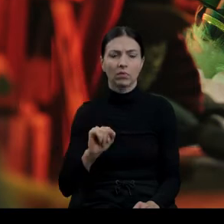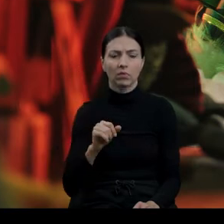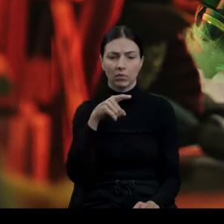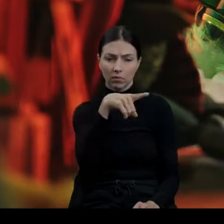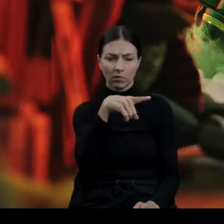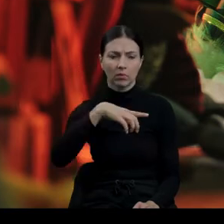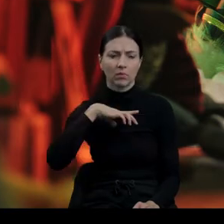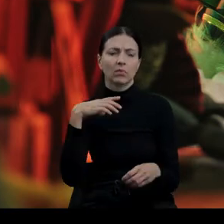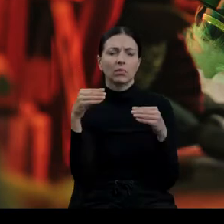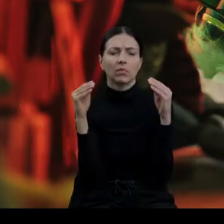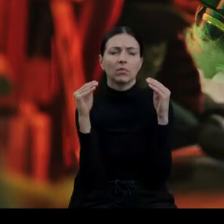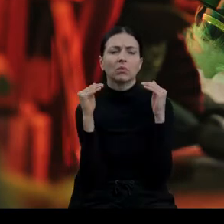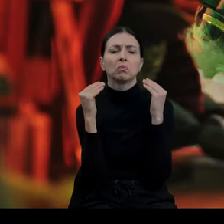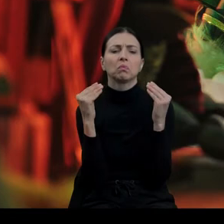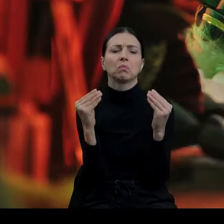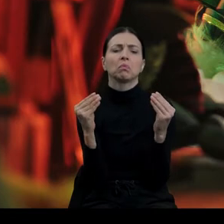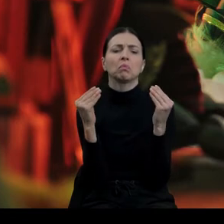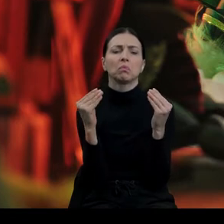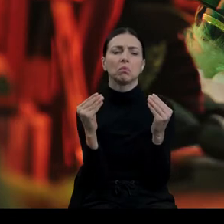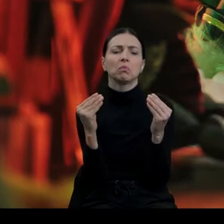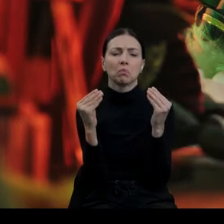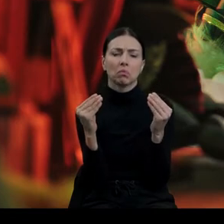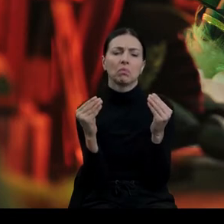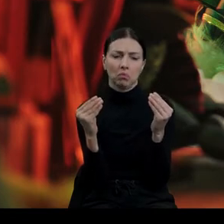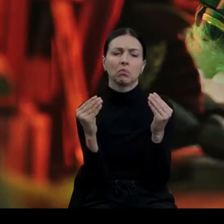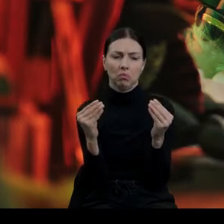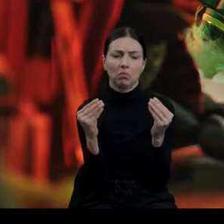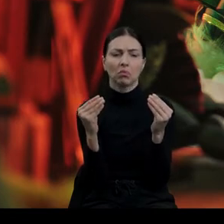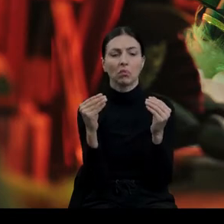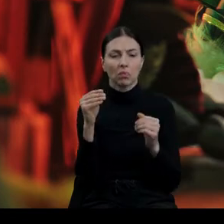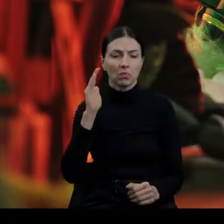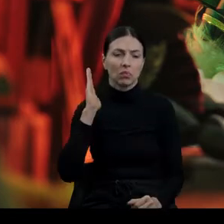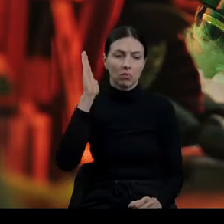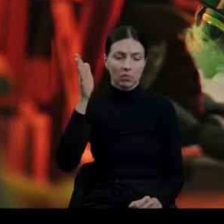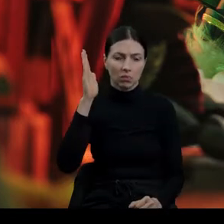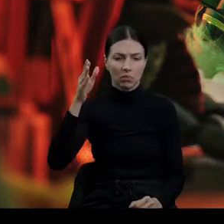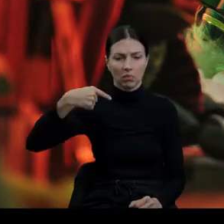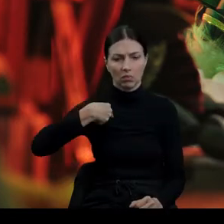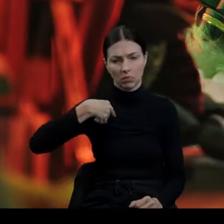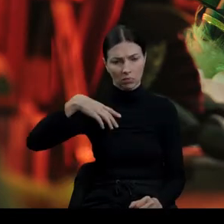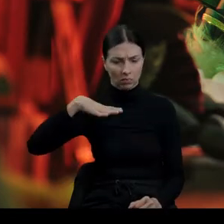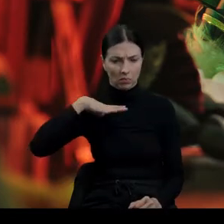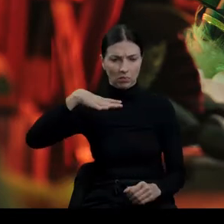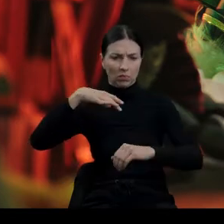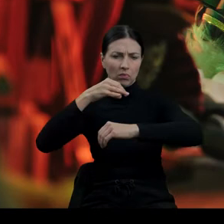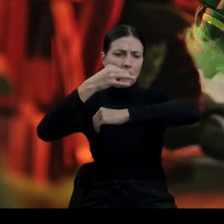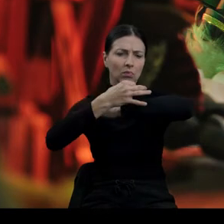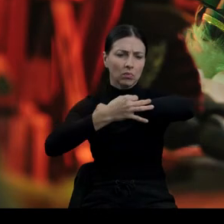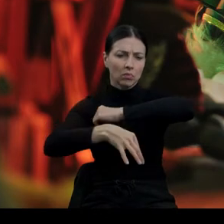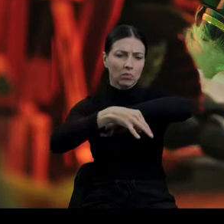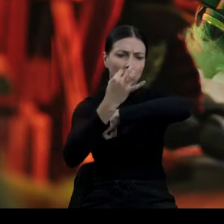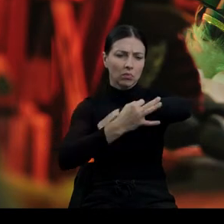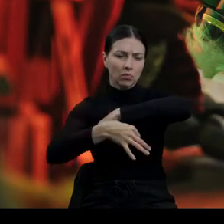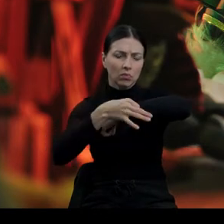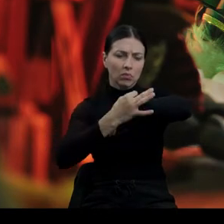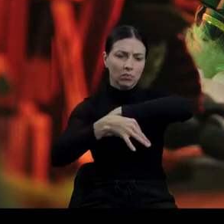we mnie, jak studiowałem scenografię i obserwowałem pracownię mojej pani profesor Katarzyny Pryniewskiej-Mazurek